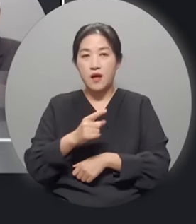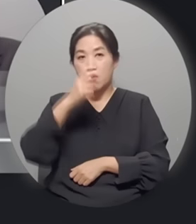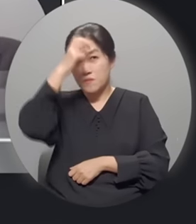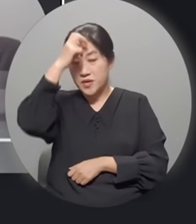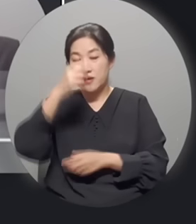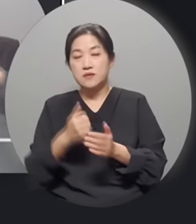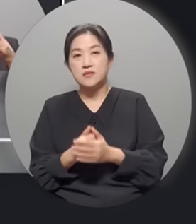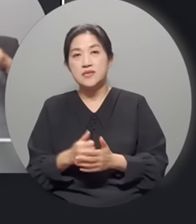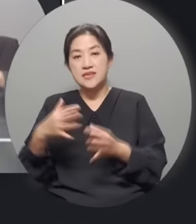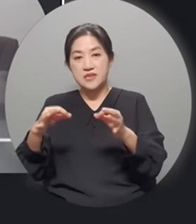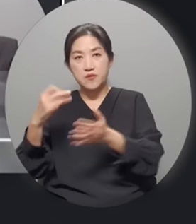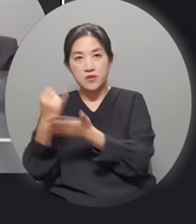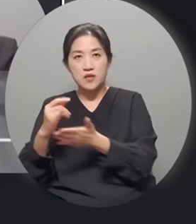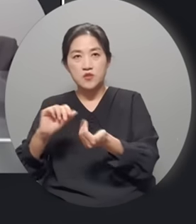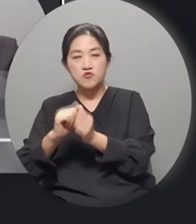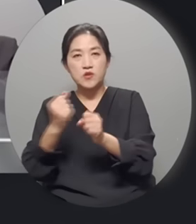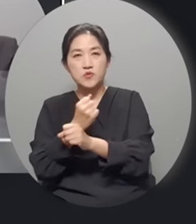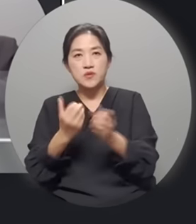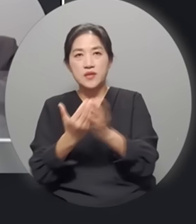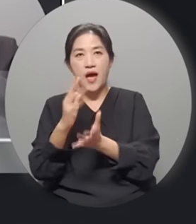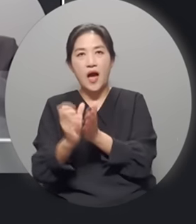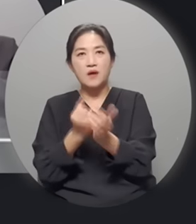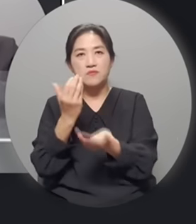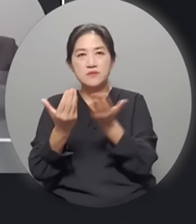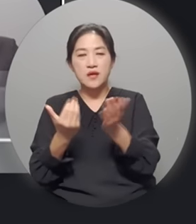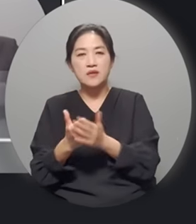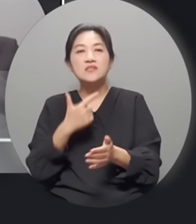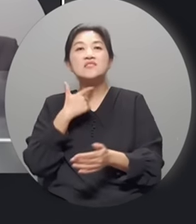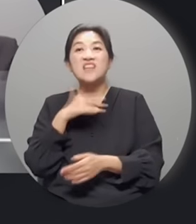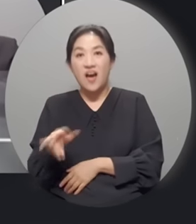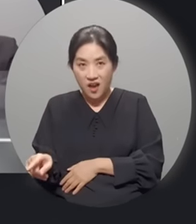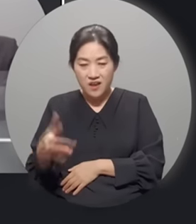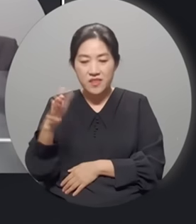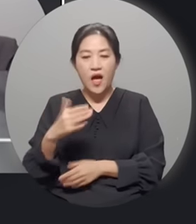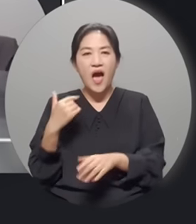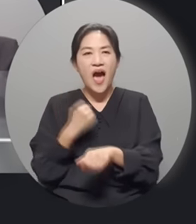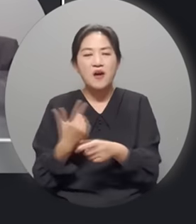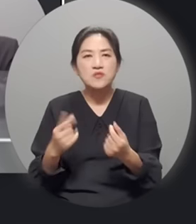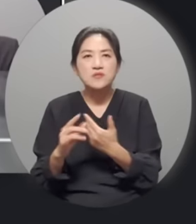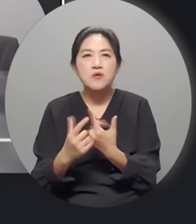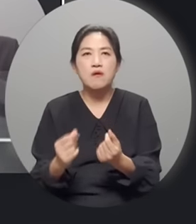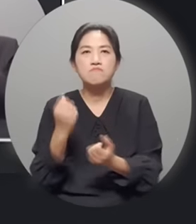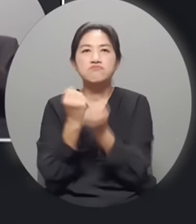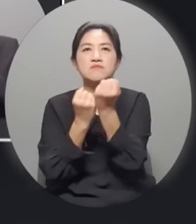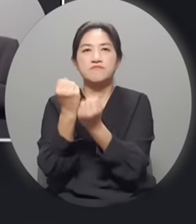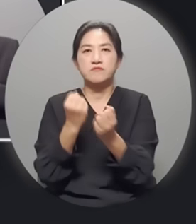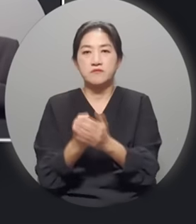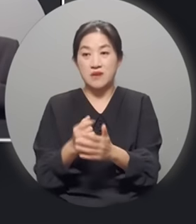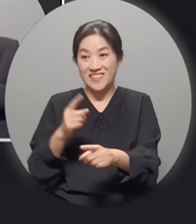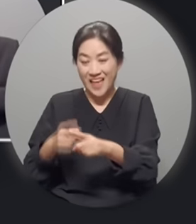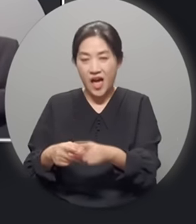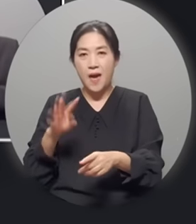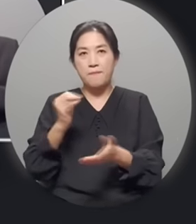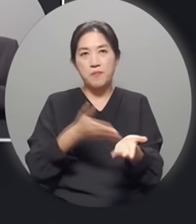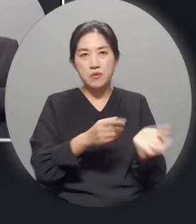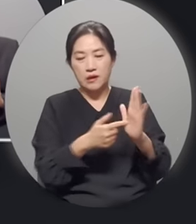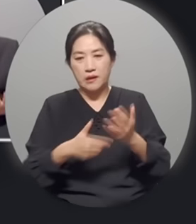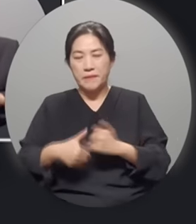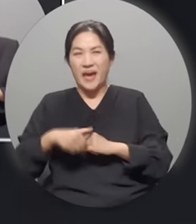대해 주가 조작 사건으로 압수수색을 시도한 적도 없으면서 한 것처럼 브리핑했다, MBC 보도로 거짓으로